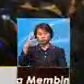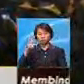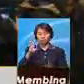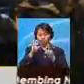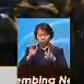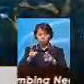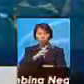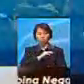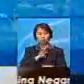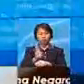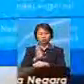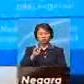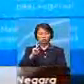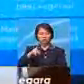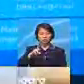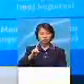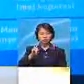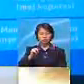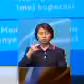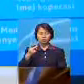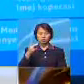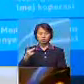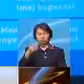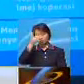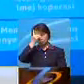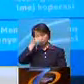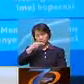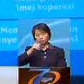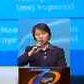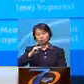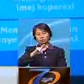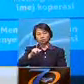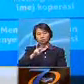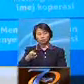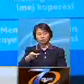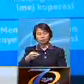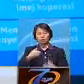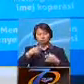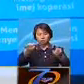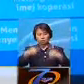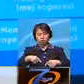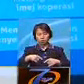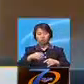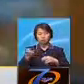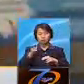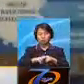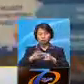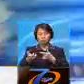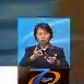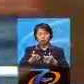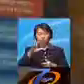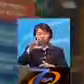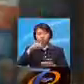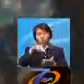dirasmikan menteri perdagangan dalam negeri koperasi dan kepenggunaan Datuk Seri Hamzah Zainuddin pada mesyuarat tersebut tambahan langganan saham bernilai